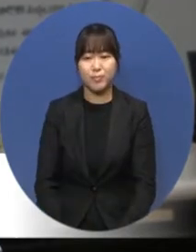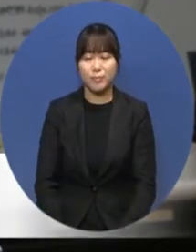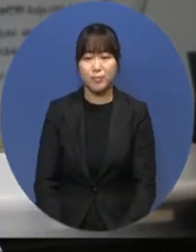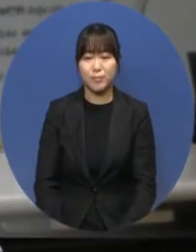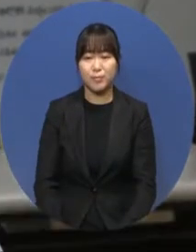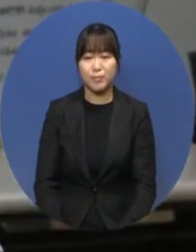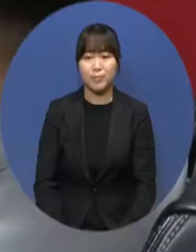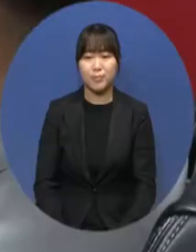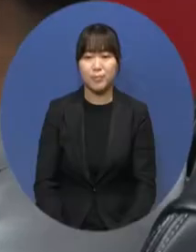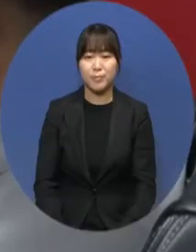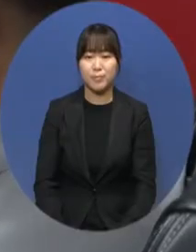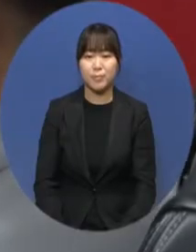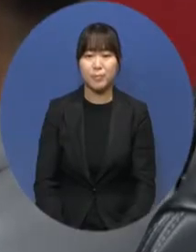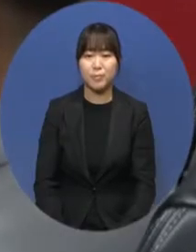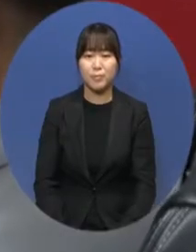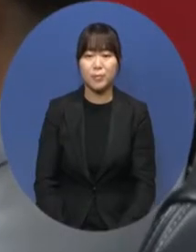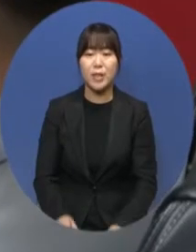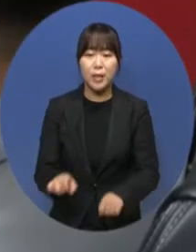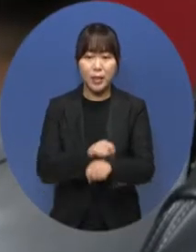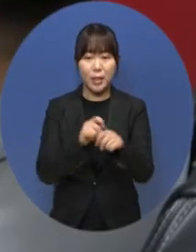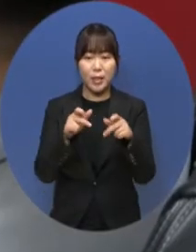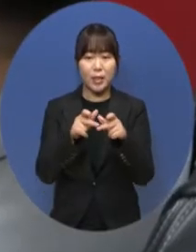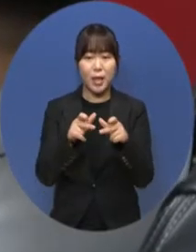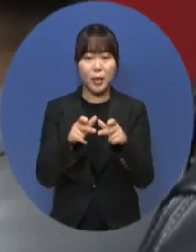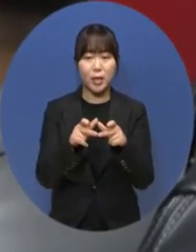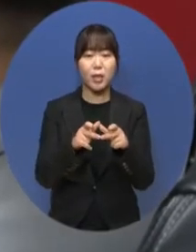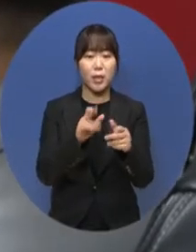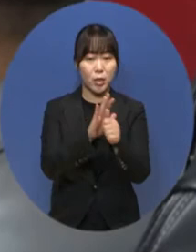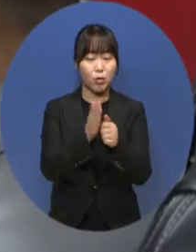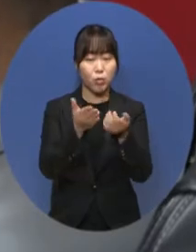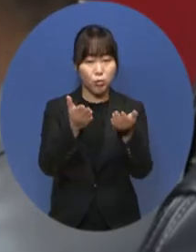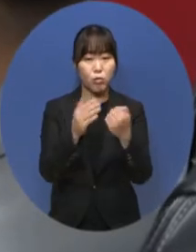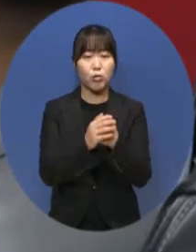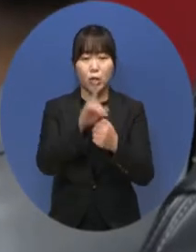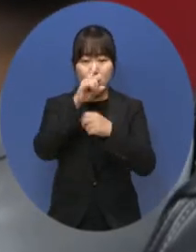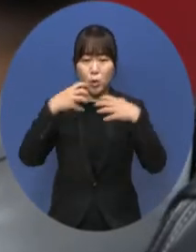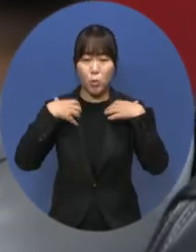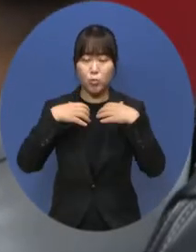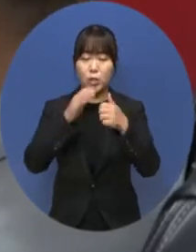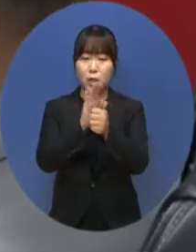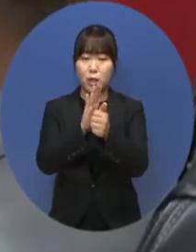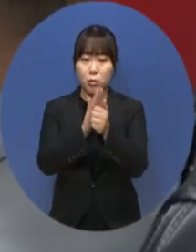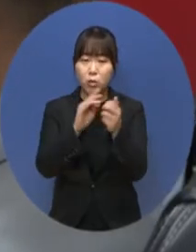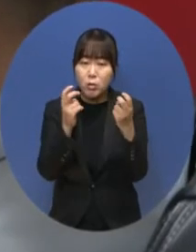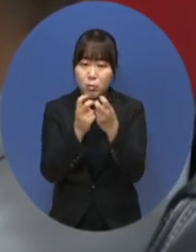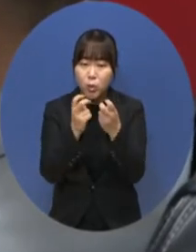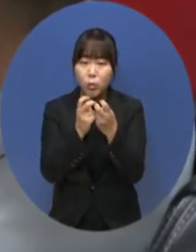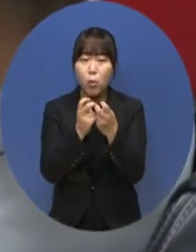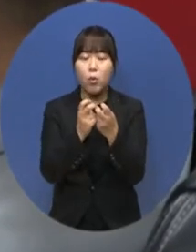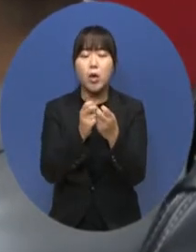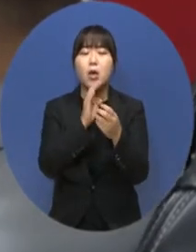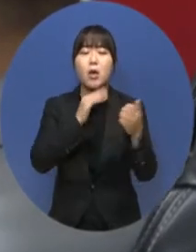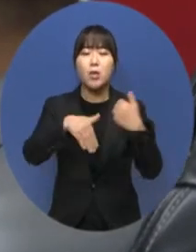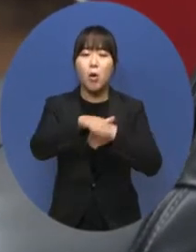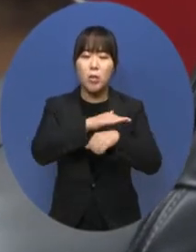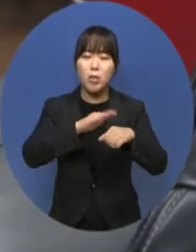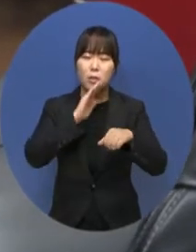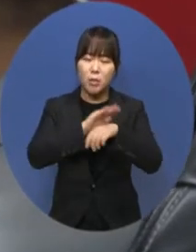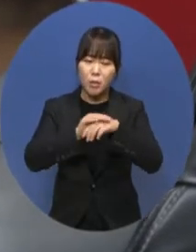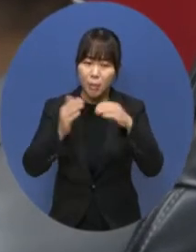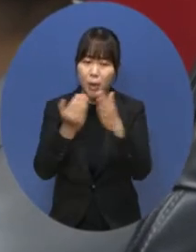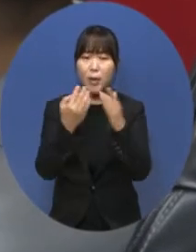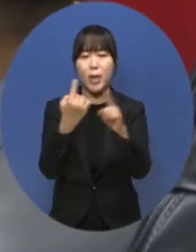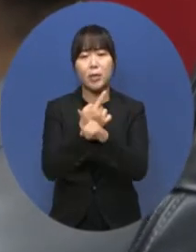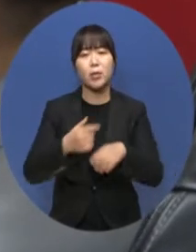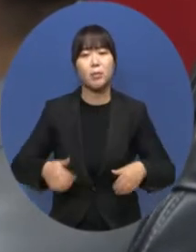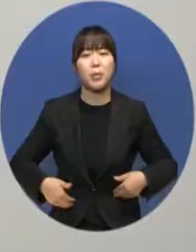해주셨으면 좋겠습니다. 특히 장애인들에게 지원되는 정부 지원책도 현실화되도록 개선되어야 한다고